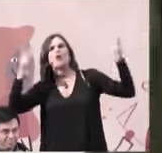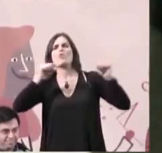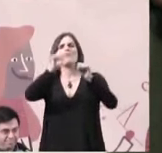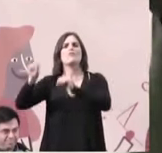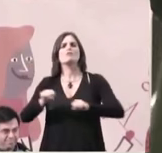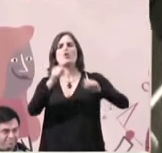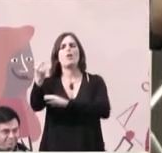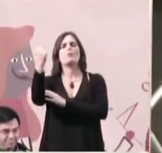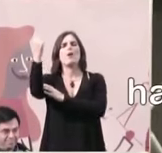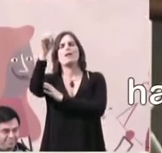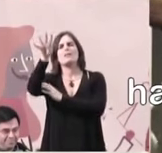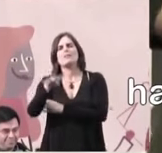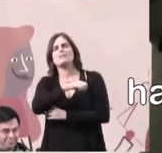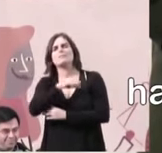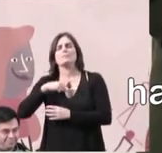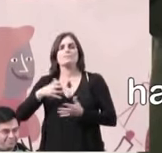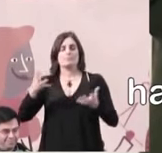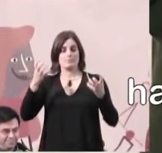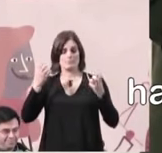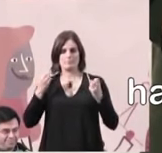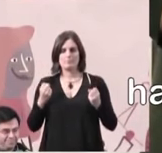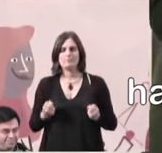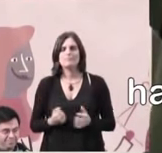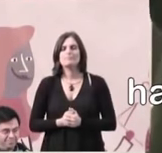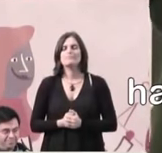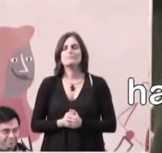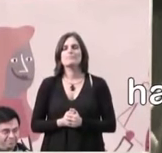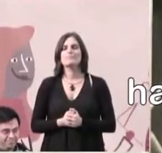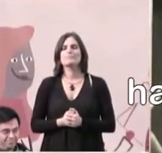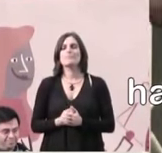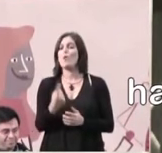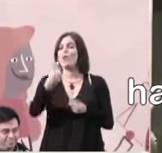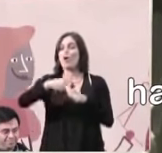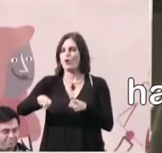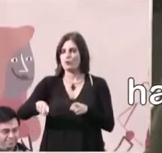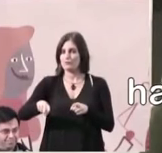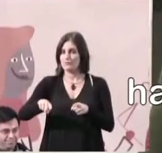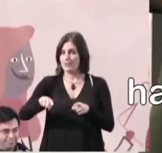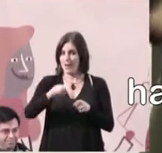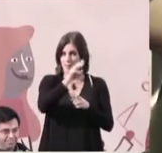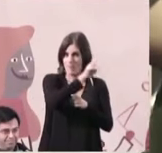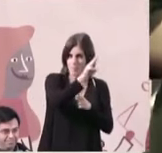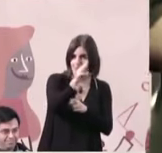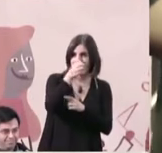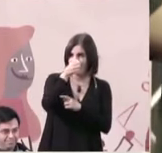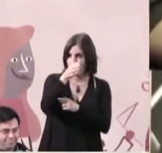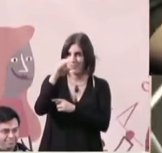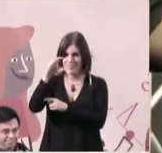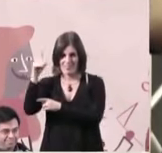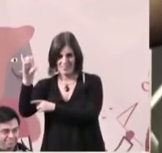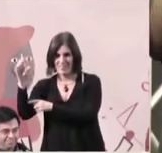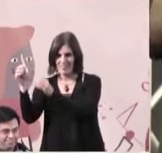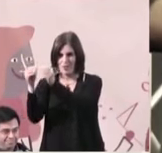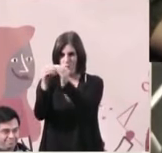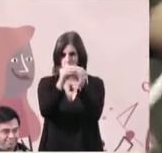de la sobirania. Hi ha una cosa, per no allargar-me, hi ha una cosa que tots aquests tenen en comú, ja que parlem del